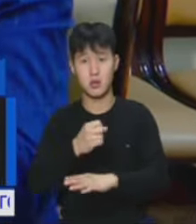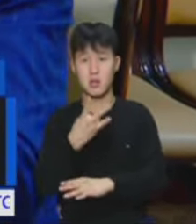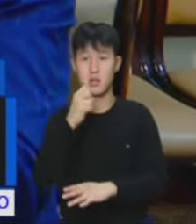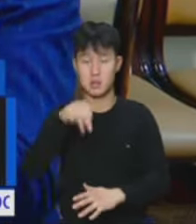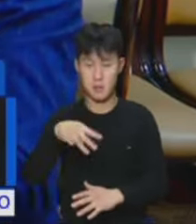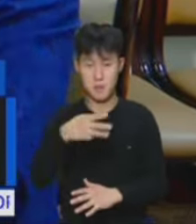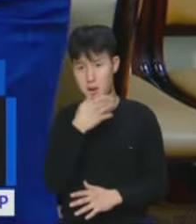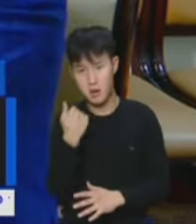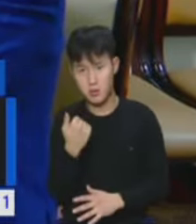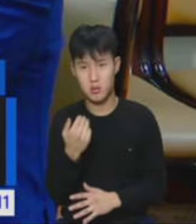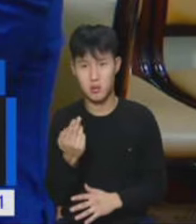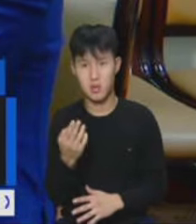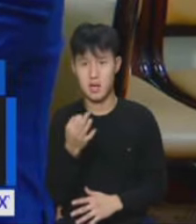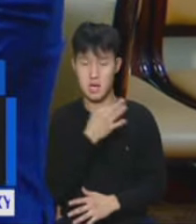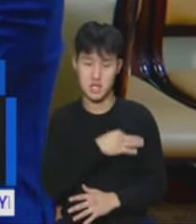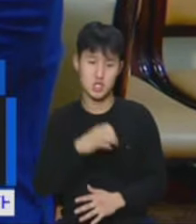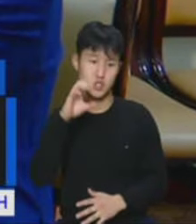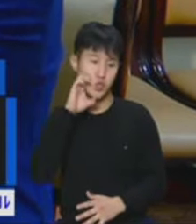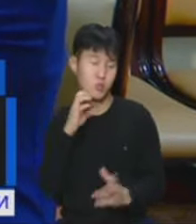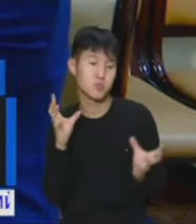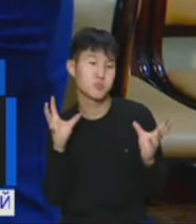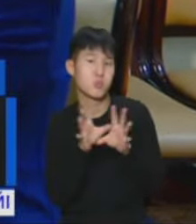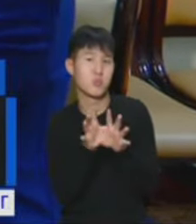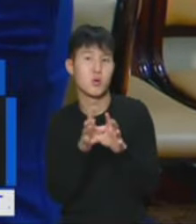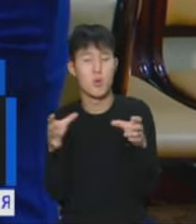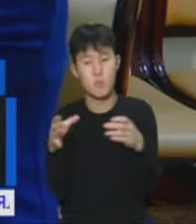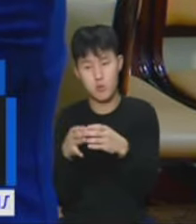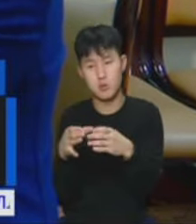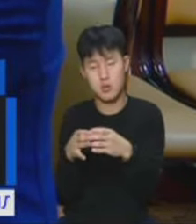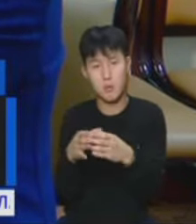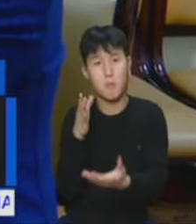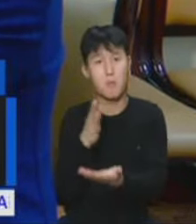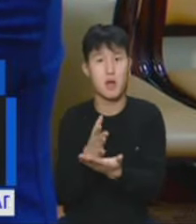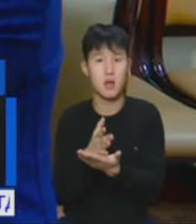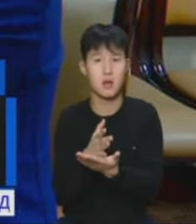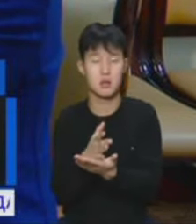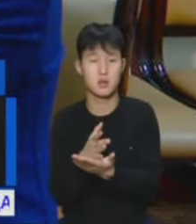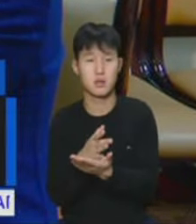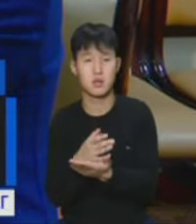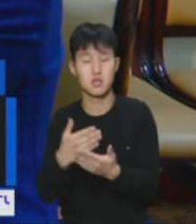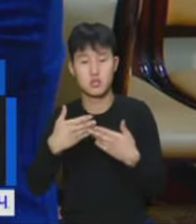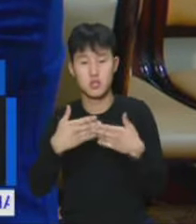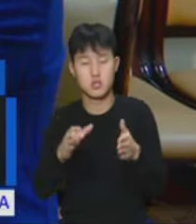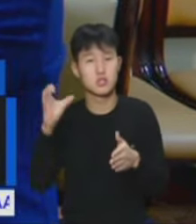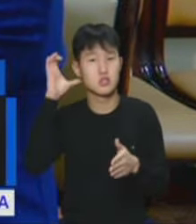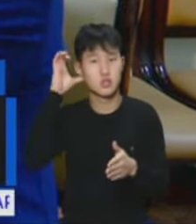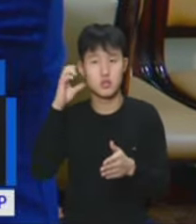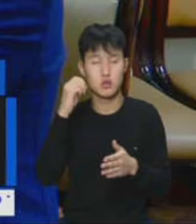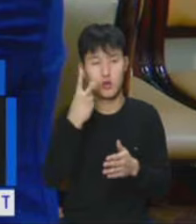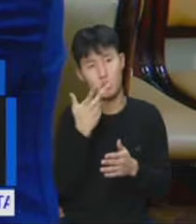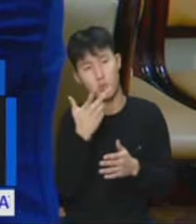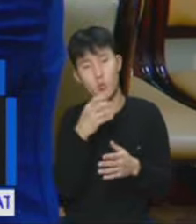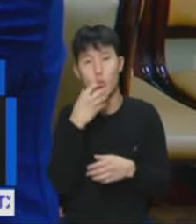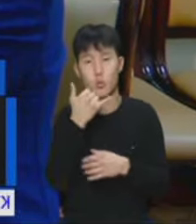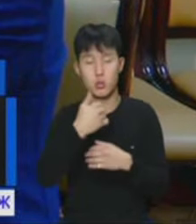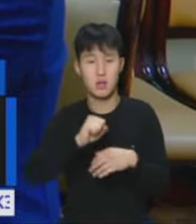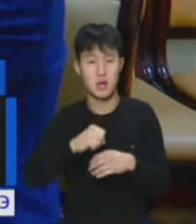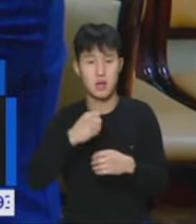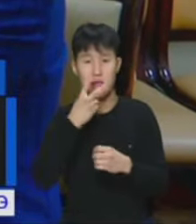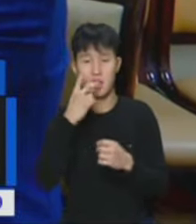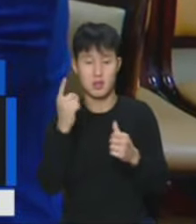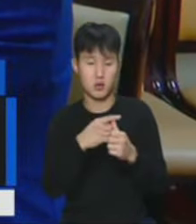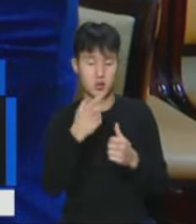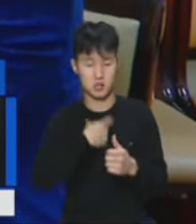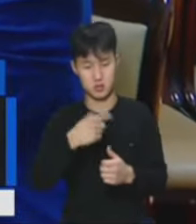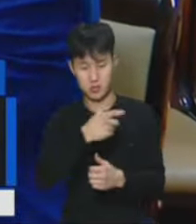болсон. Одоо ашиг шиг сонирхлороо нэгдсэн нэг тийм хэсэг бүлэглэл байна л гэдэг зүйлийг сонсголын үер бол хид хид удаа нэр бүхий ус төрчид ярьлаа. Энэ